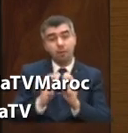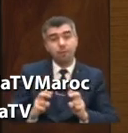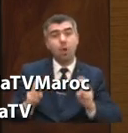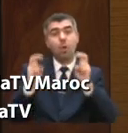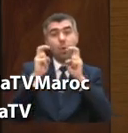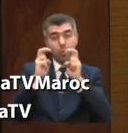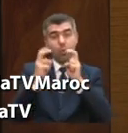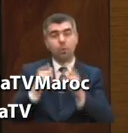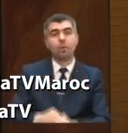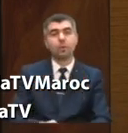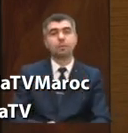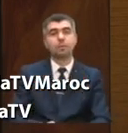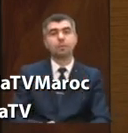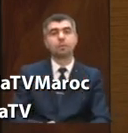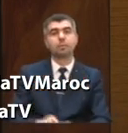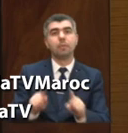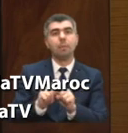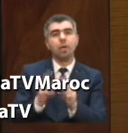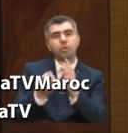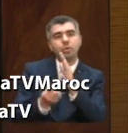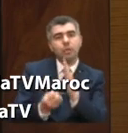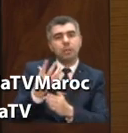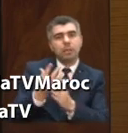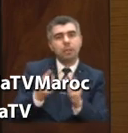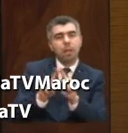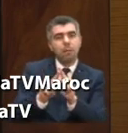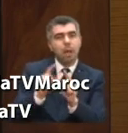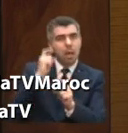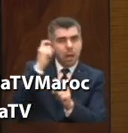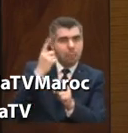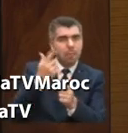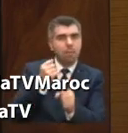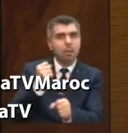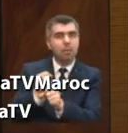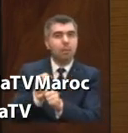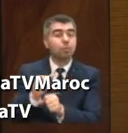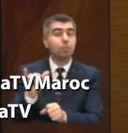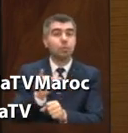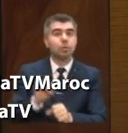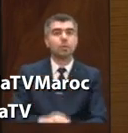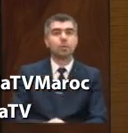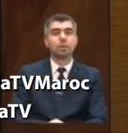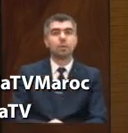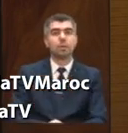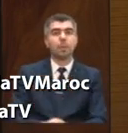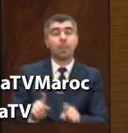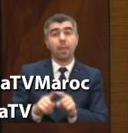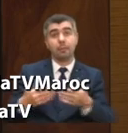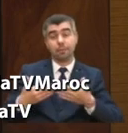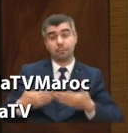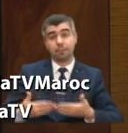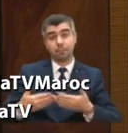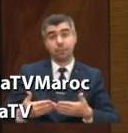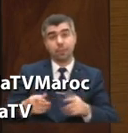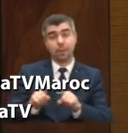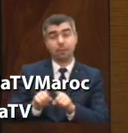التوقعات؟ كيف سنؤسس لرؤية جديدة لخلق دينامية في عالم الشغل؟ نعتقد بأن فترة الطوارئ الصحية تعتبر مرحلة